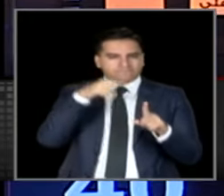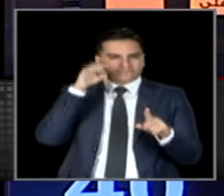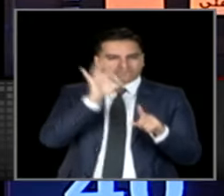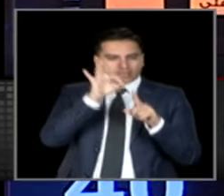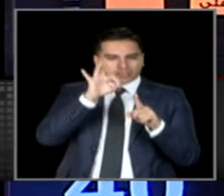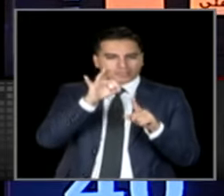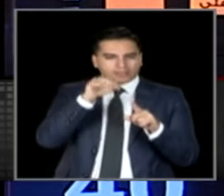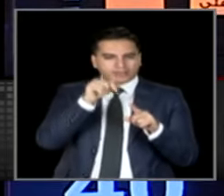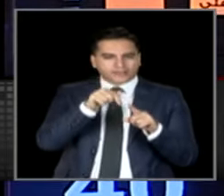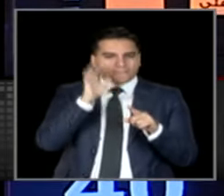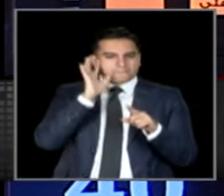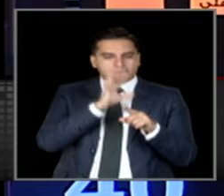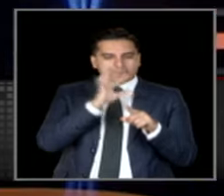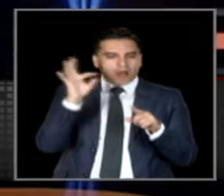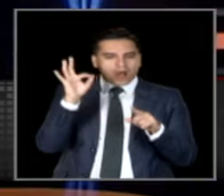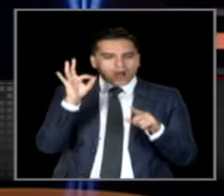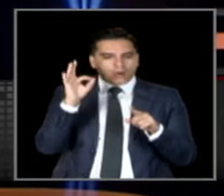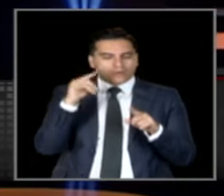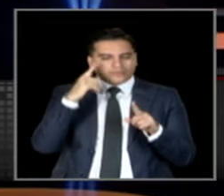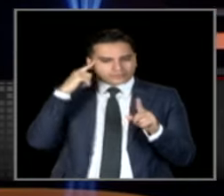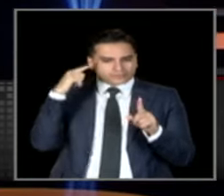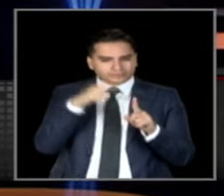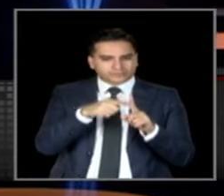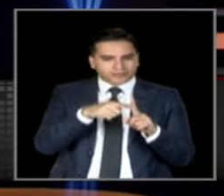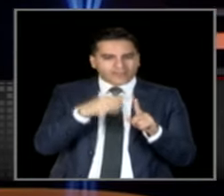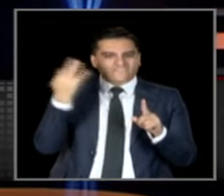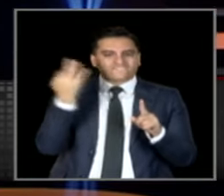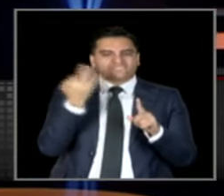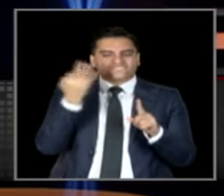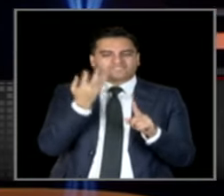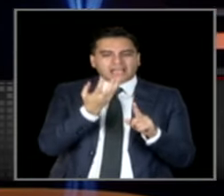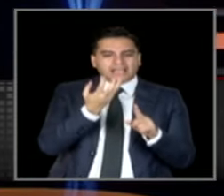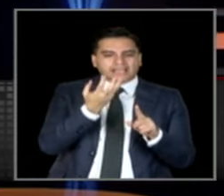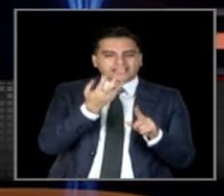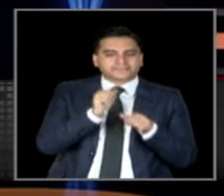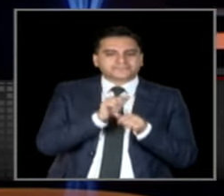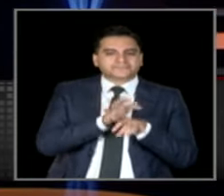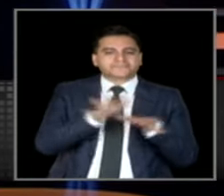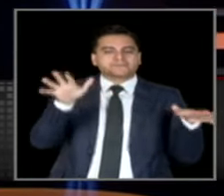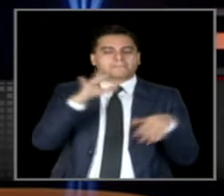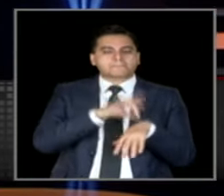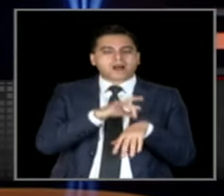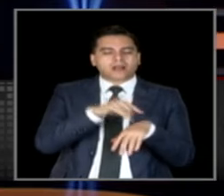خفافيش، الفاكهة هي السبب في انتشار الوباء ده.